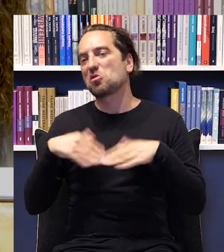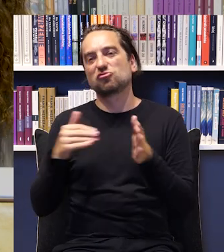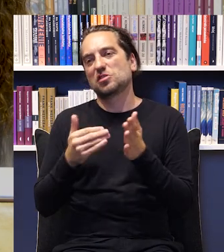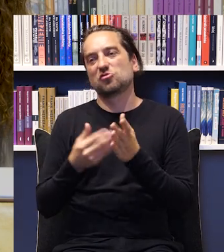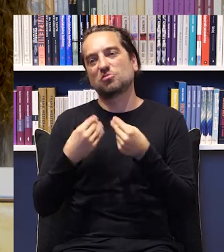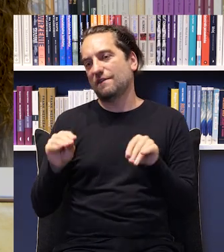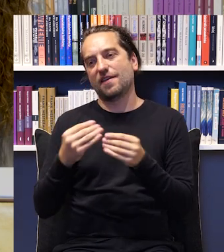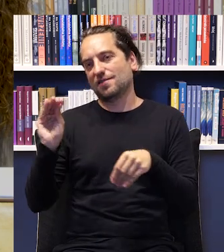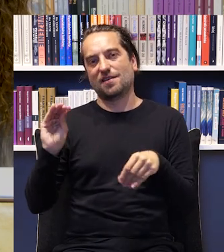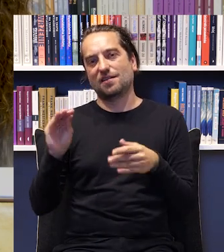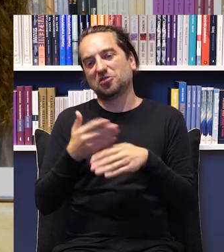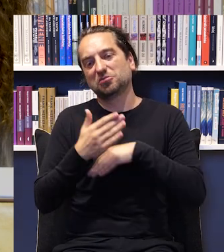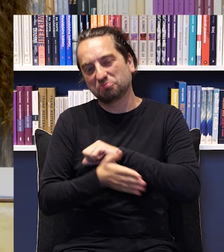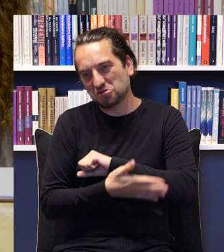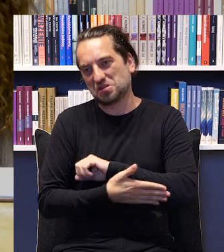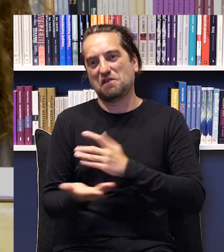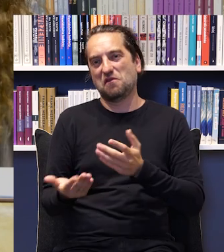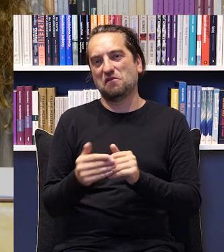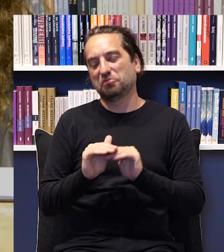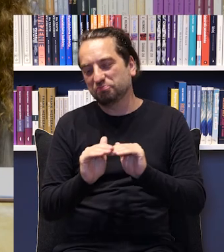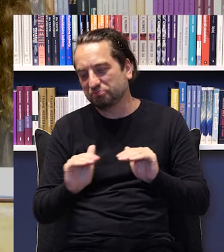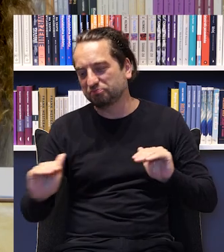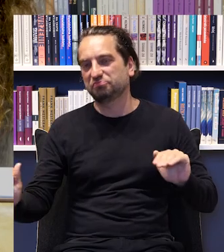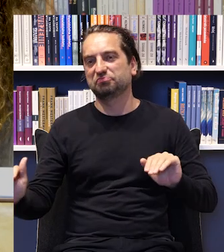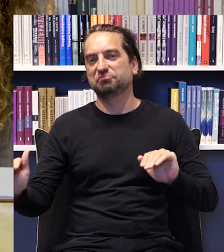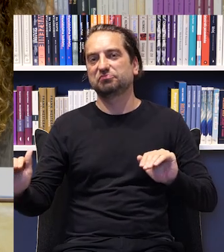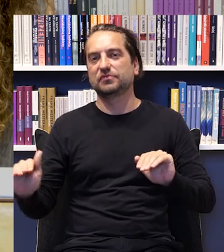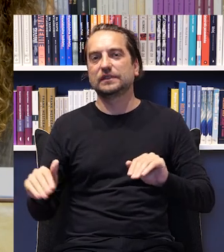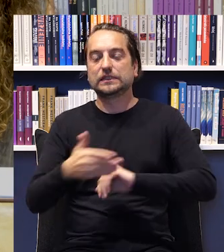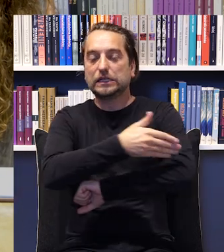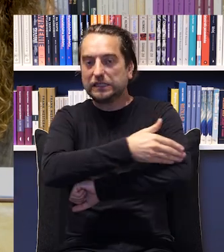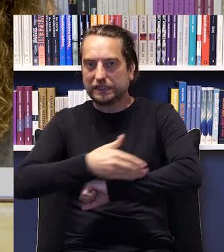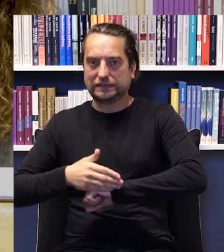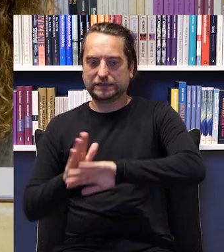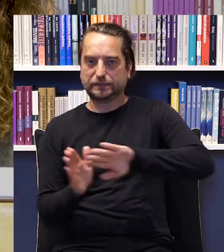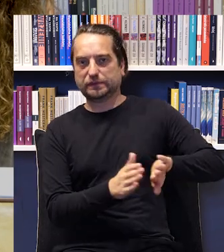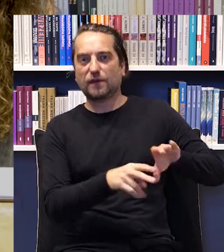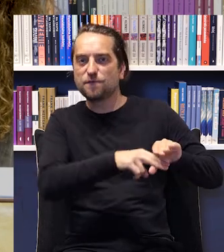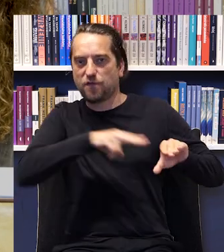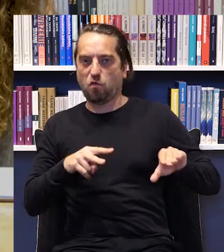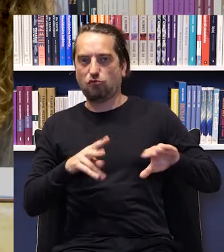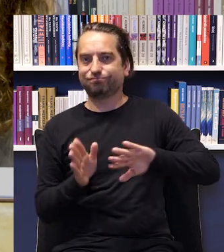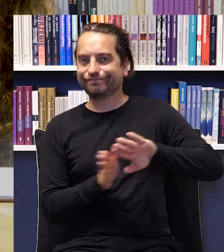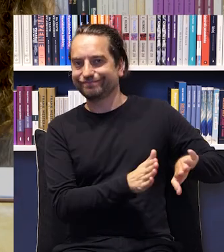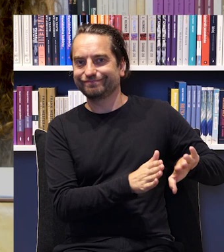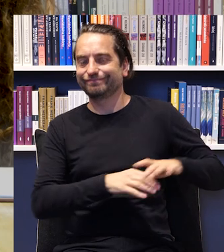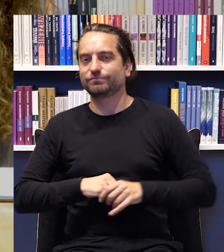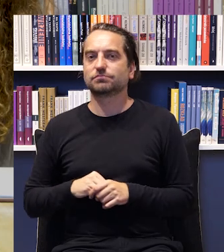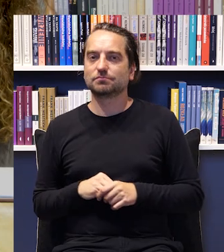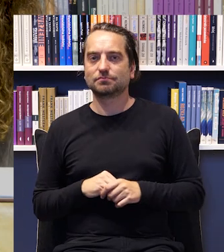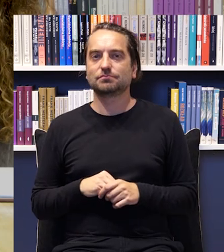się odłączasz od jakby od wszystkiego tego, od czego się możesz odłączyć, prawda? Żeby